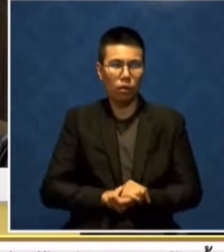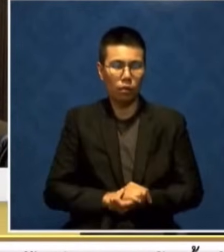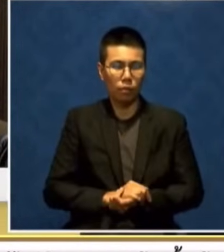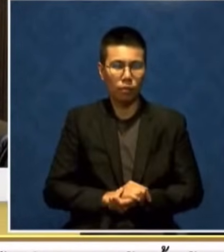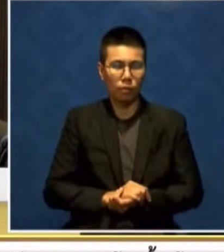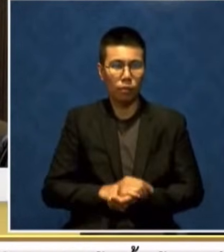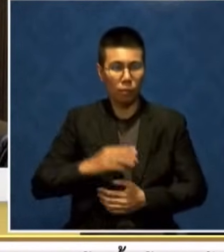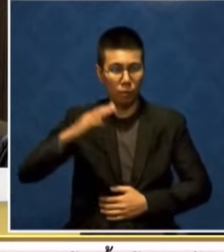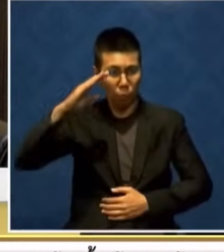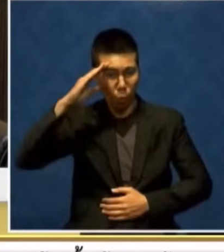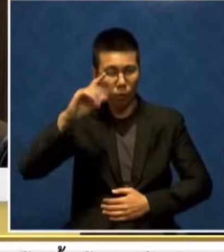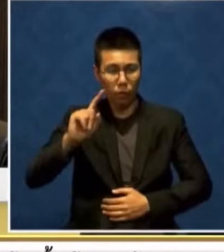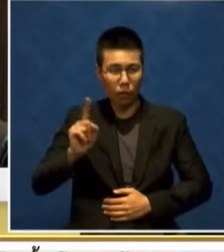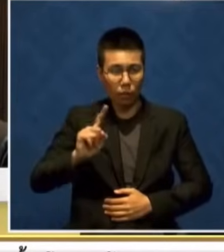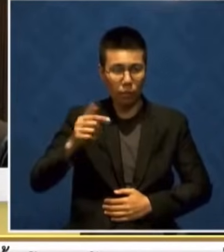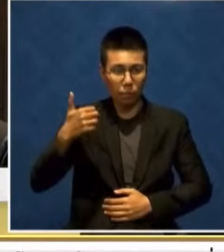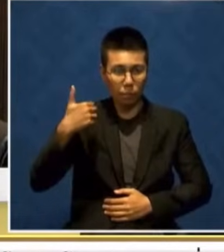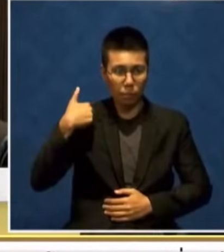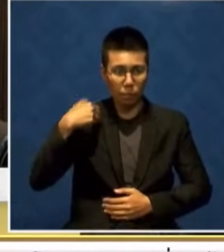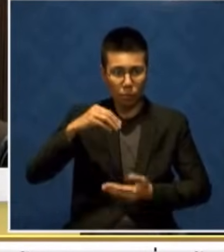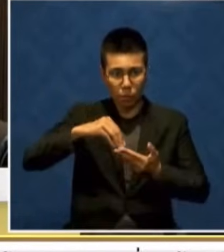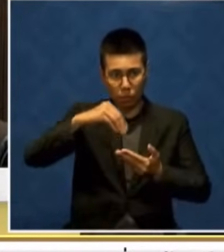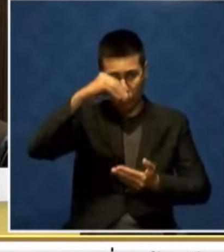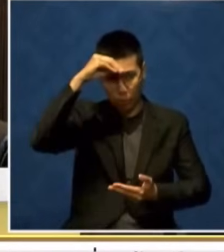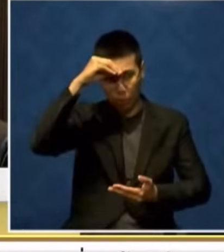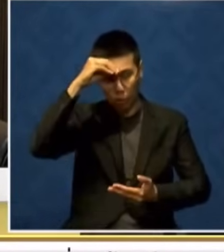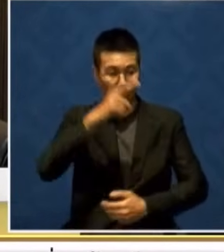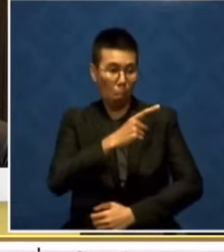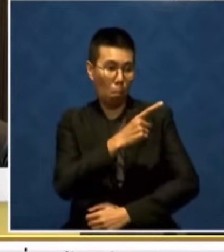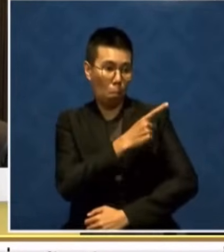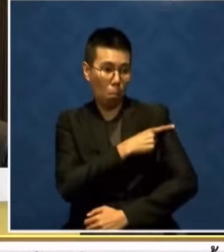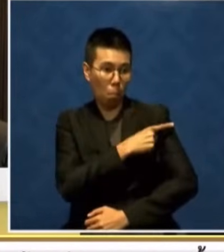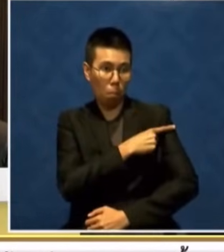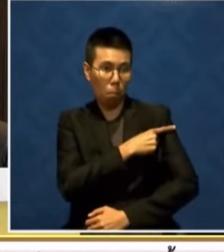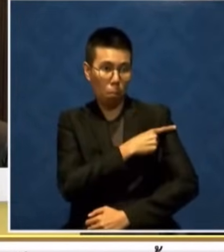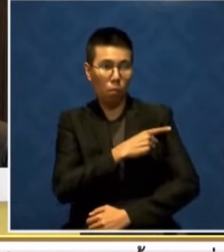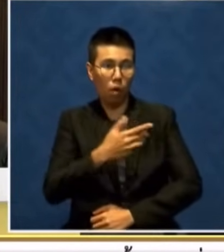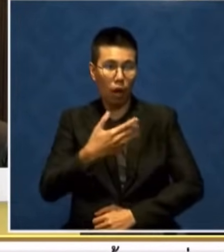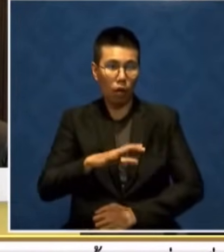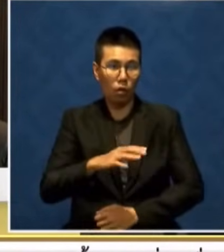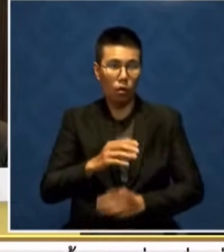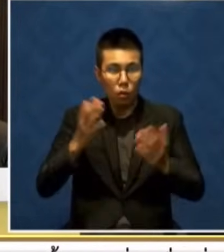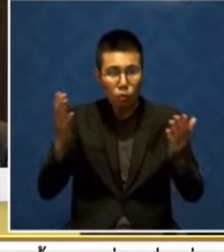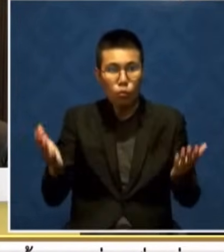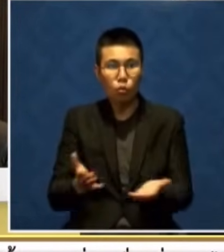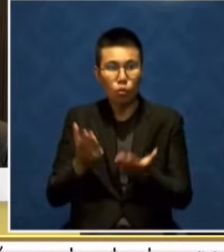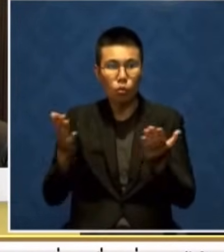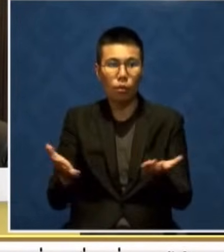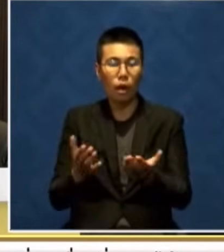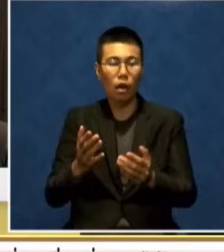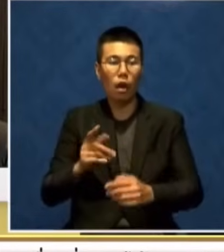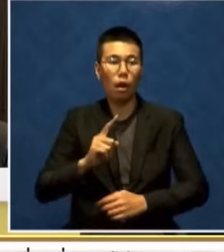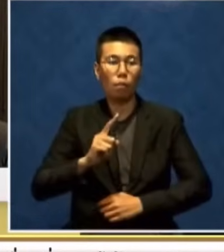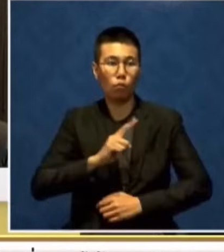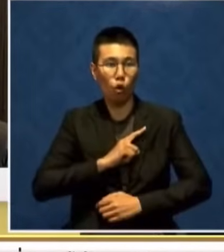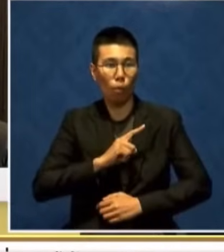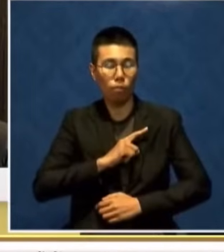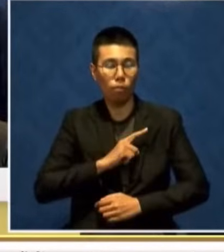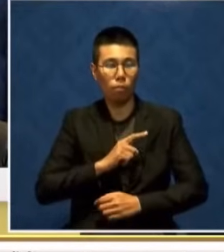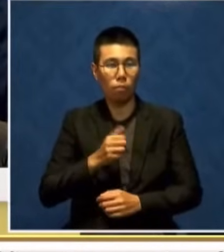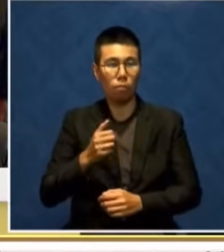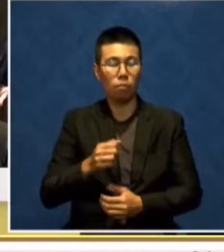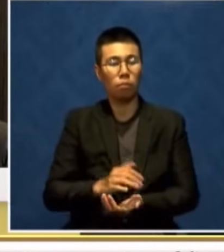ตำรวจคนไหนที่มีวุฒิการศึกษาปตรีอยู่แล้วก็ควรส่งเสริมให้เขามีหน้าที่การงาน